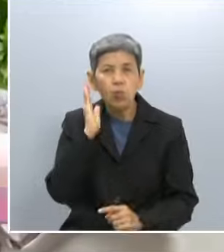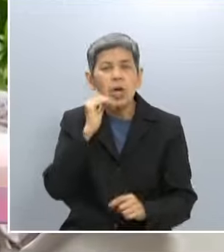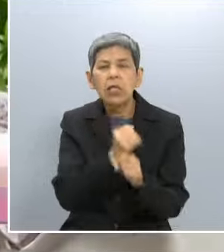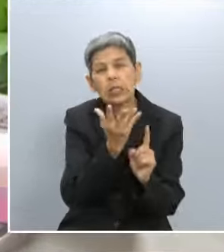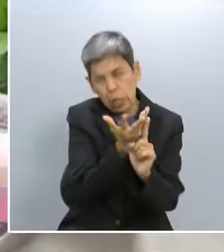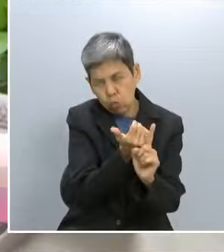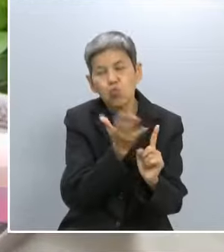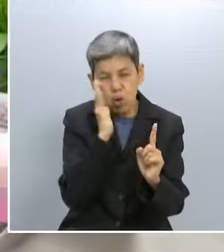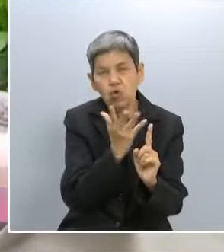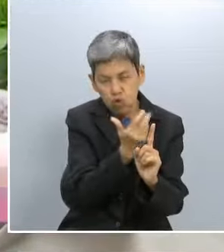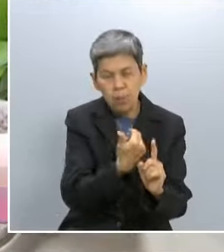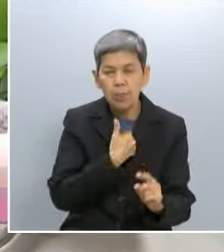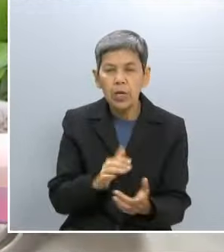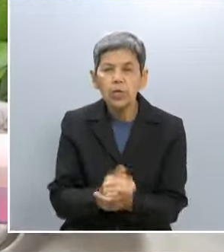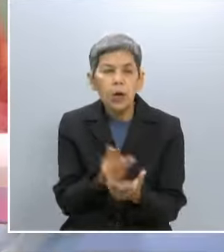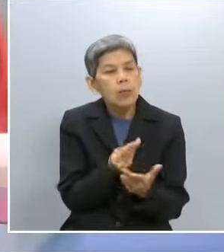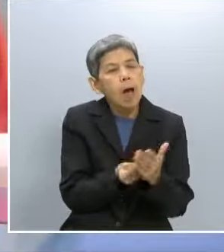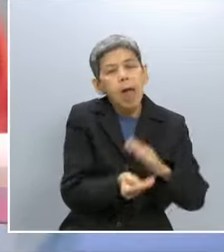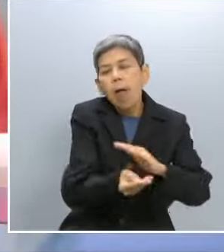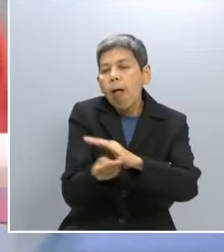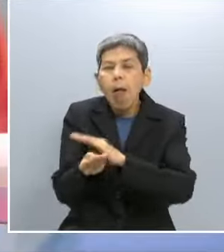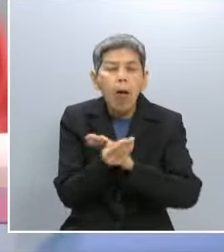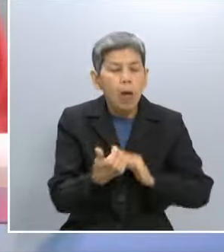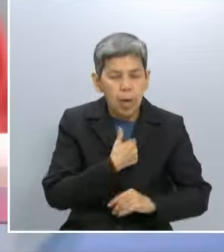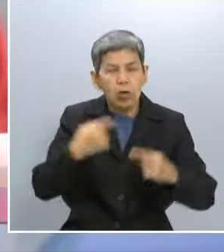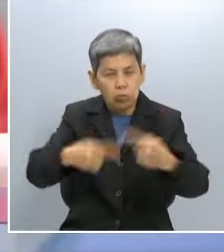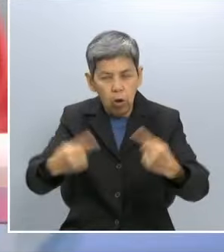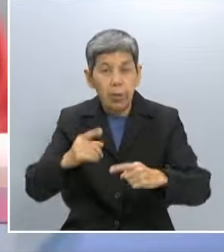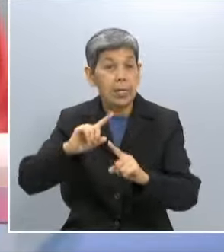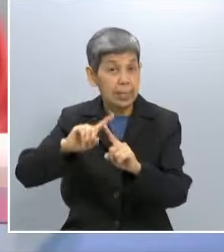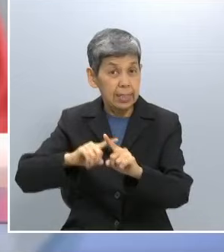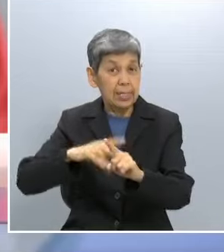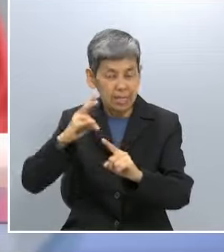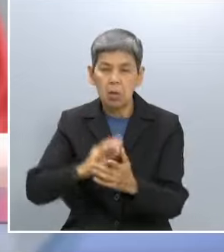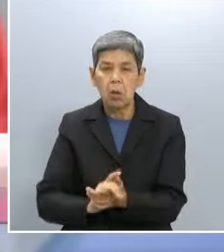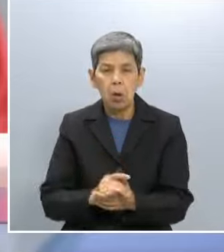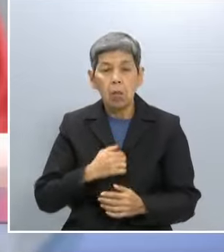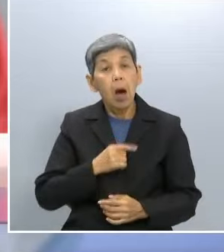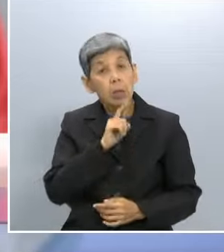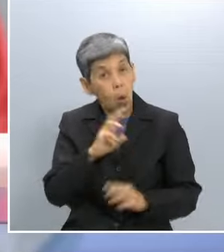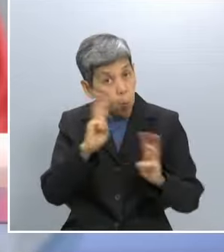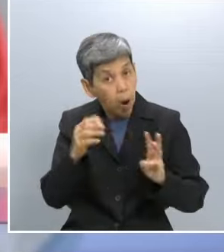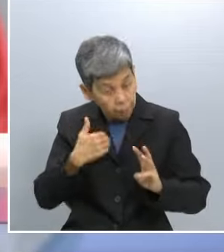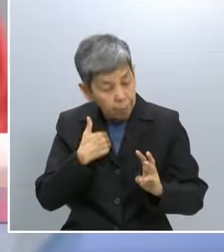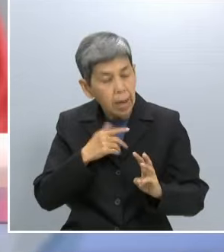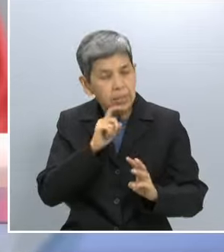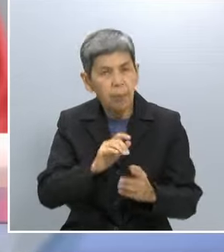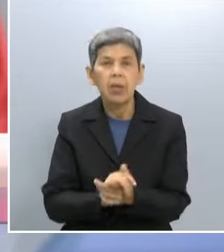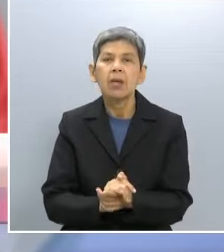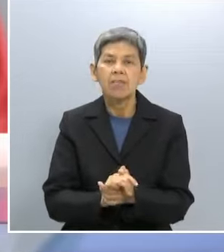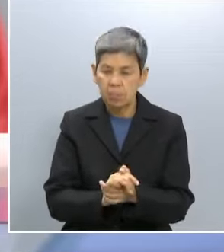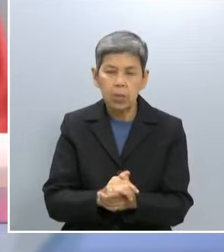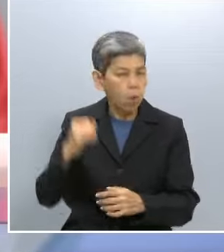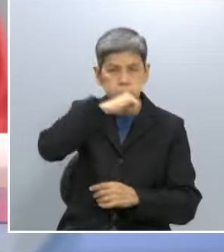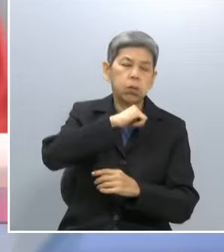าชู้เหมือนกันชอบให้ติ๊บเด็กแล้วก็มีการทะเลาะกัน8กรกฎาคมปีที่แล้วทักมาว่าว่างไหมอยู่ที่ไหนอะไรเงี้ยโดนต่อ